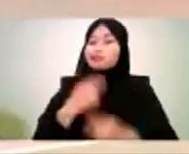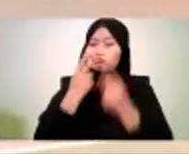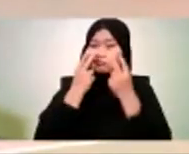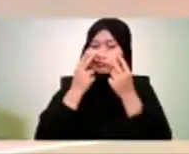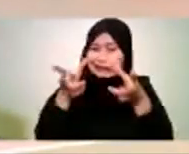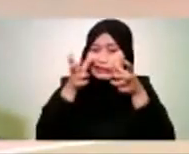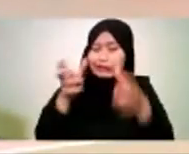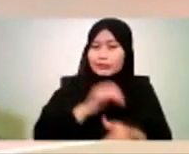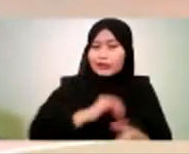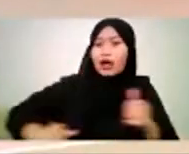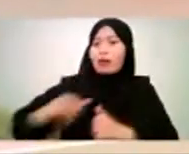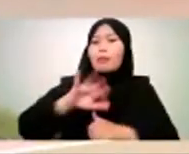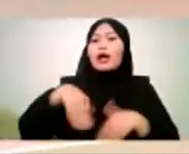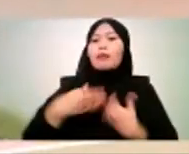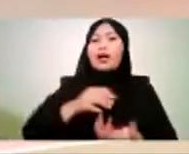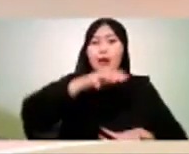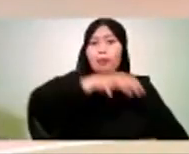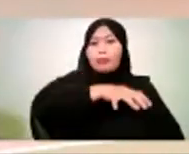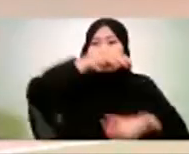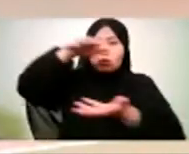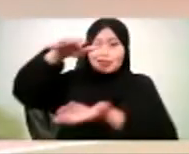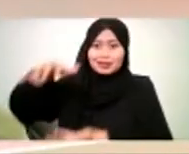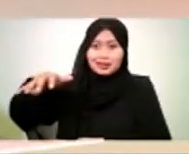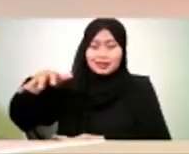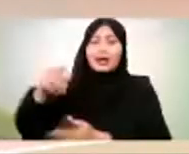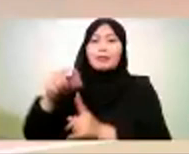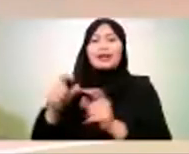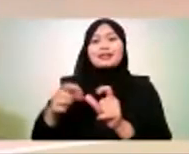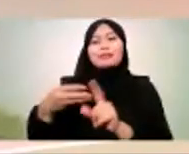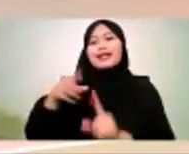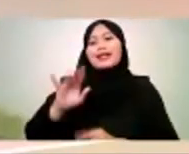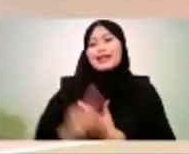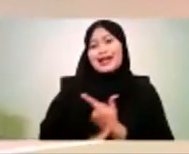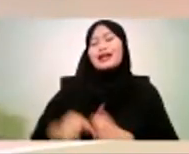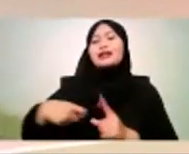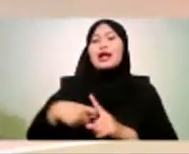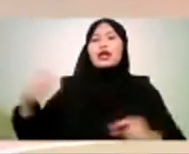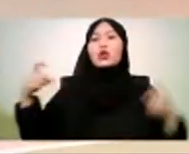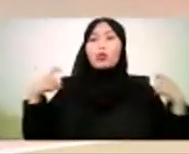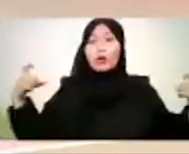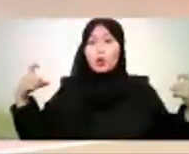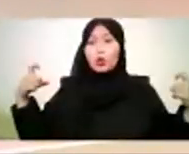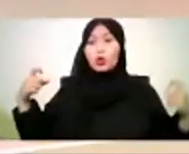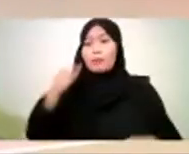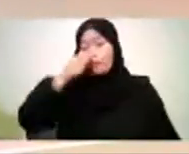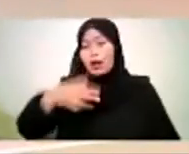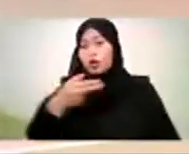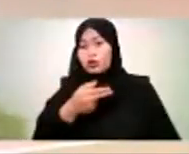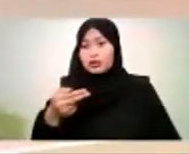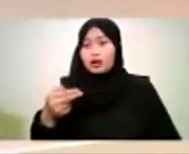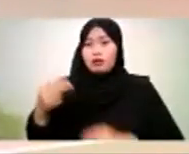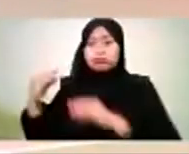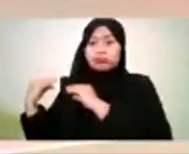prosesi penyerahan pesbi dari Gubernur Bank Indonesia kepada Universitas Gadjah Mada yang